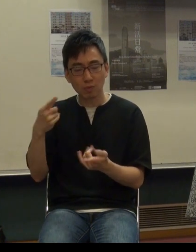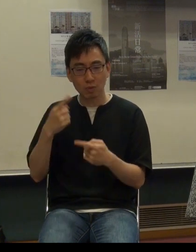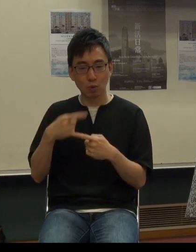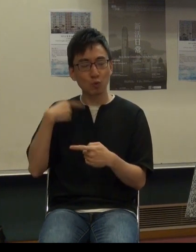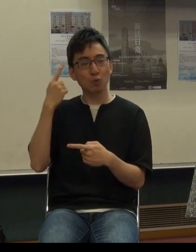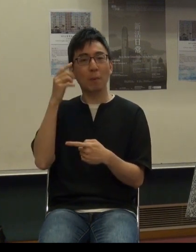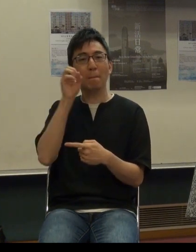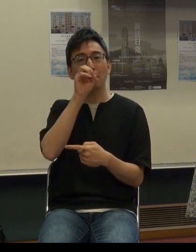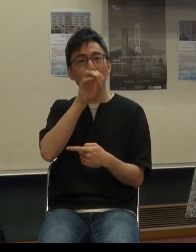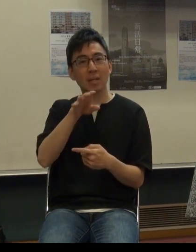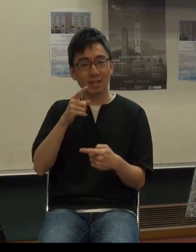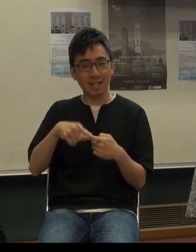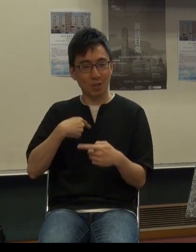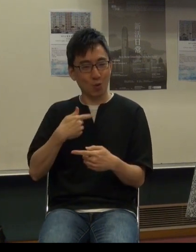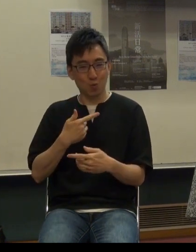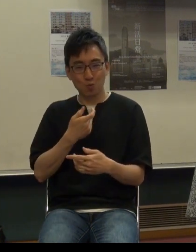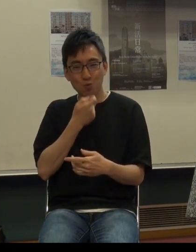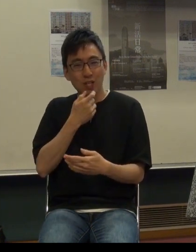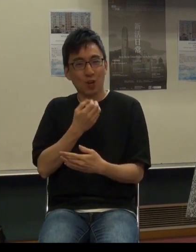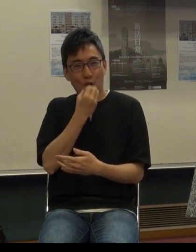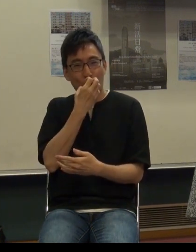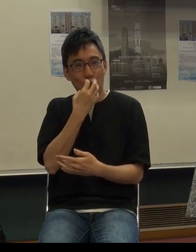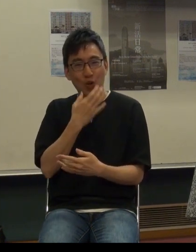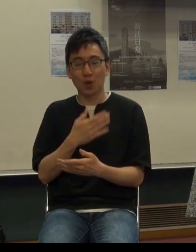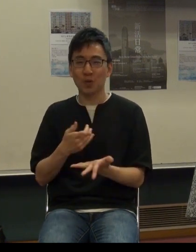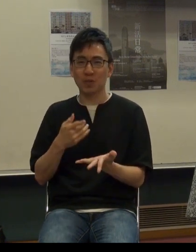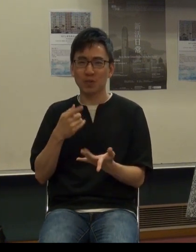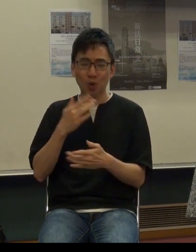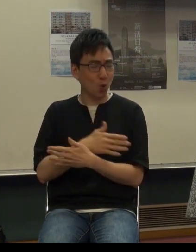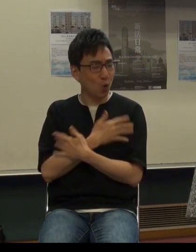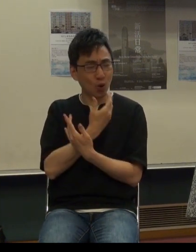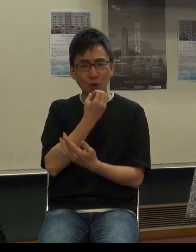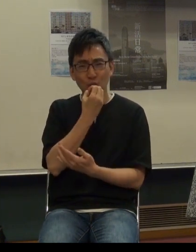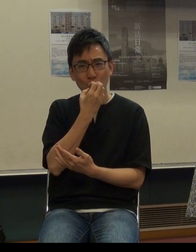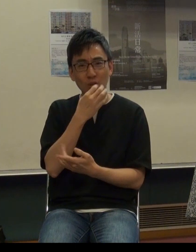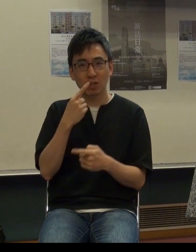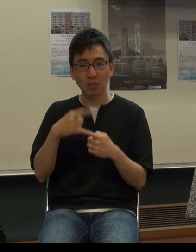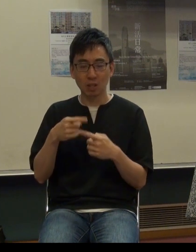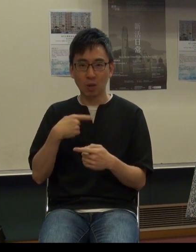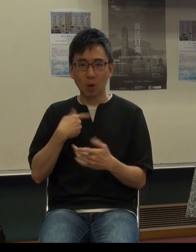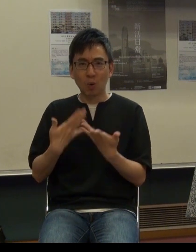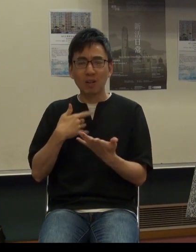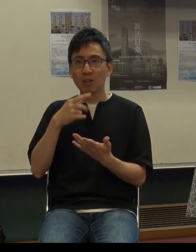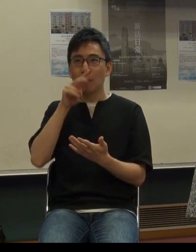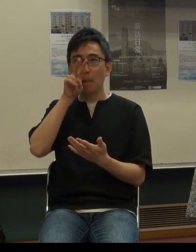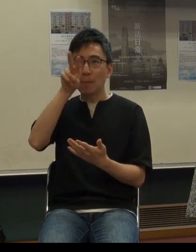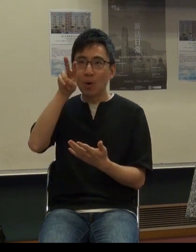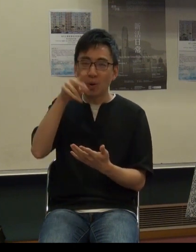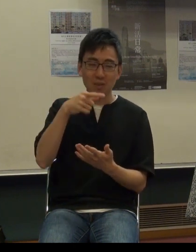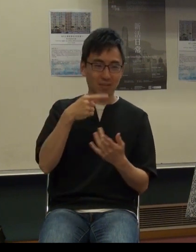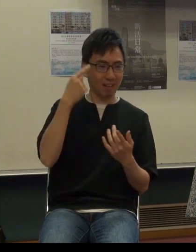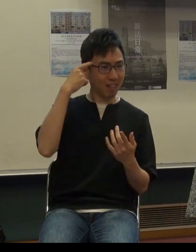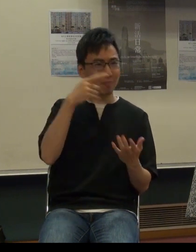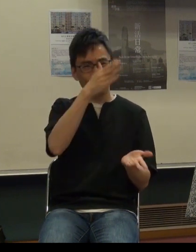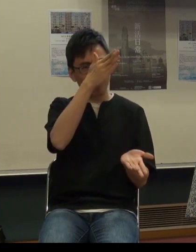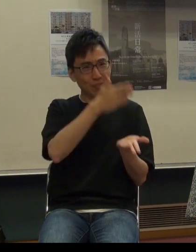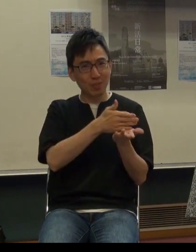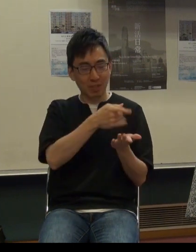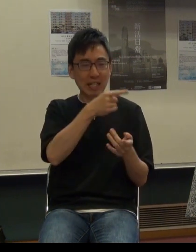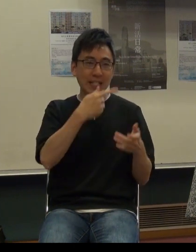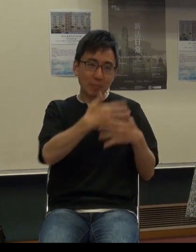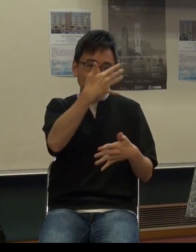雖然我哋香港熱愛香港嘅市民有比較資深，但我哋又好難咧用到你嘅視覺嗰種美學，你有建築嘅